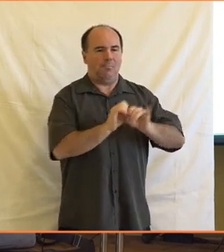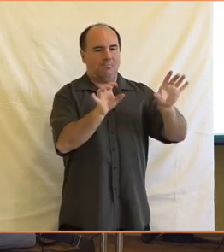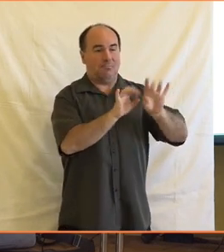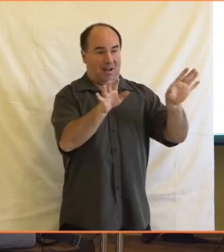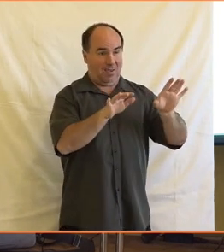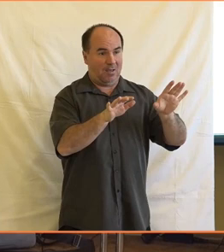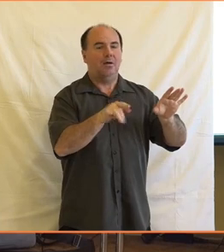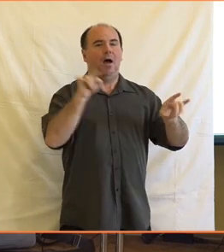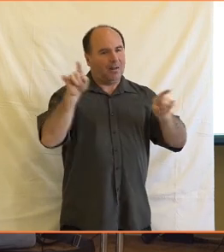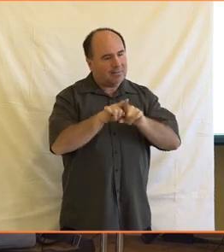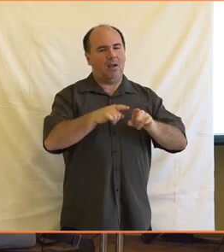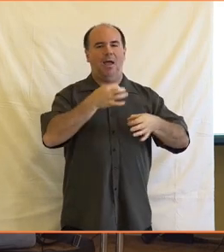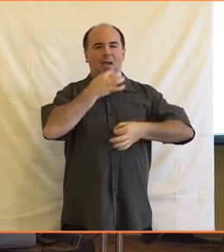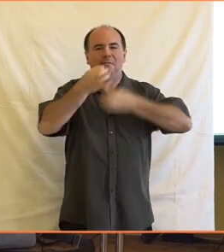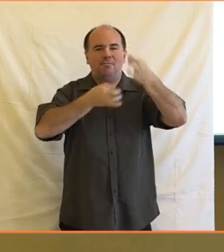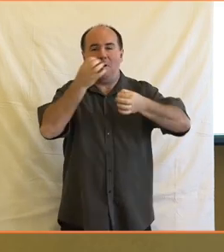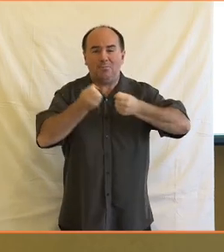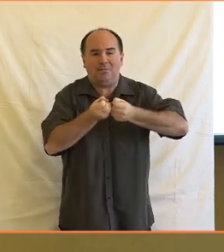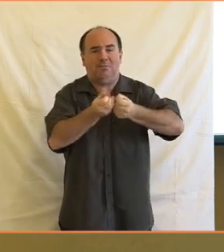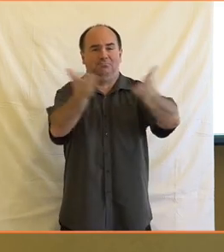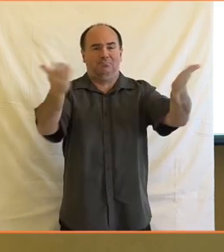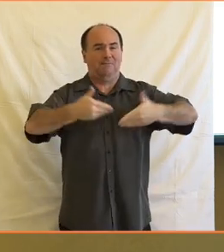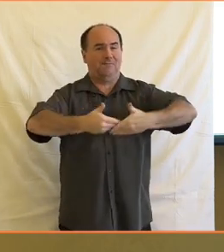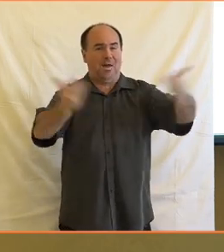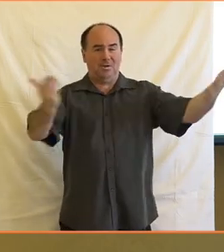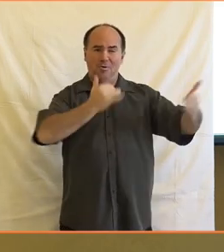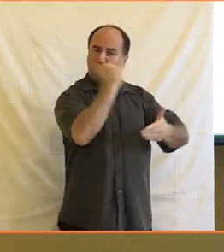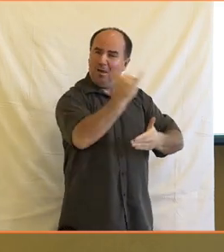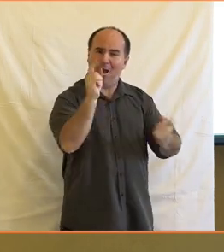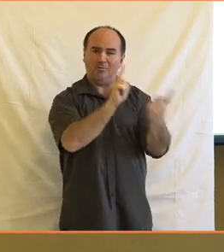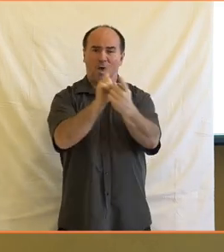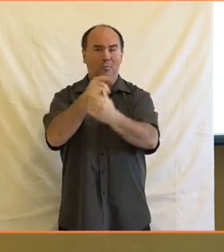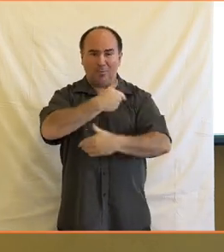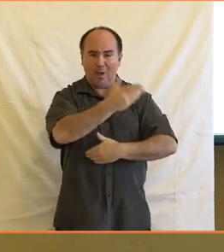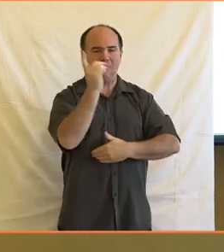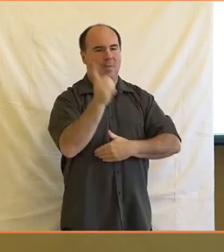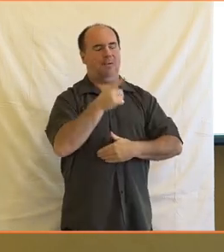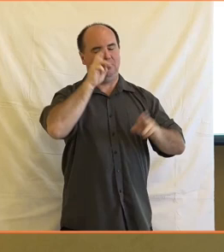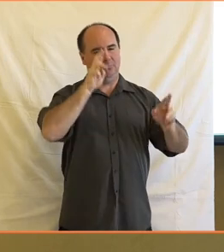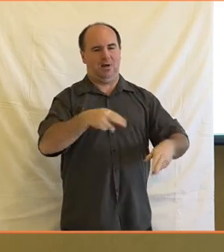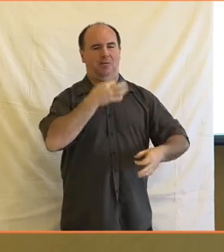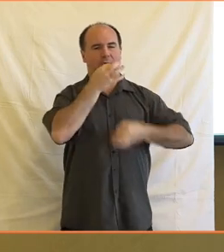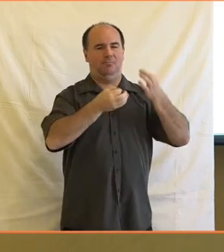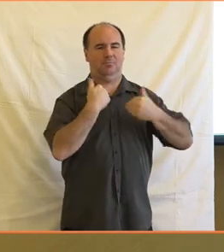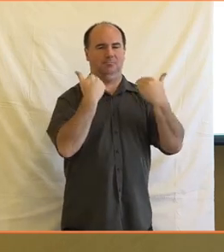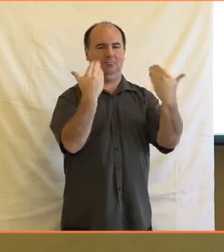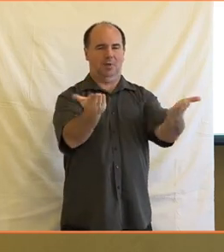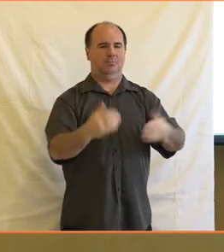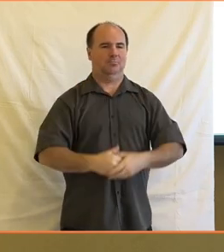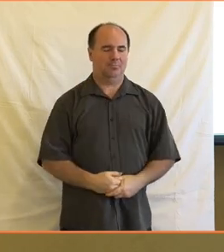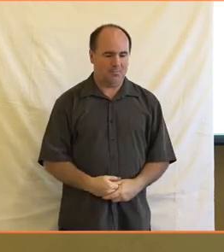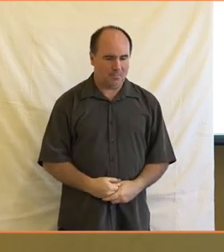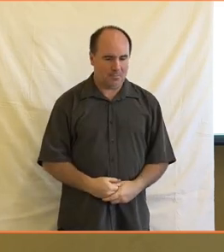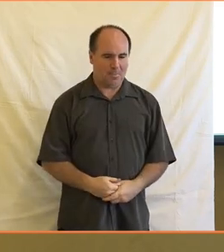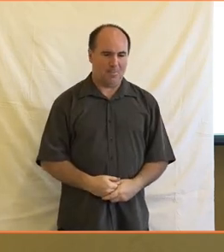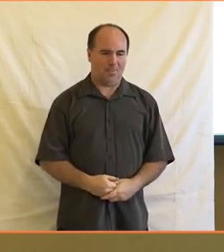pro každého. Both regard to accessibility to information as well as other digital civil rights